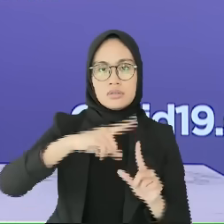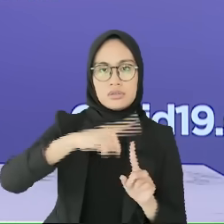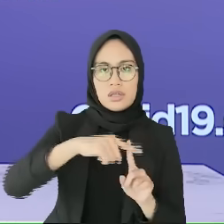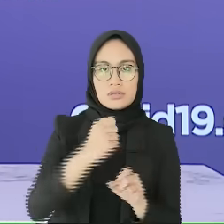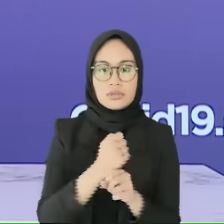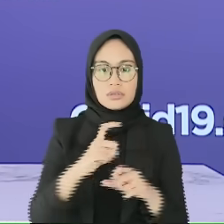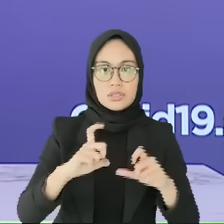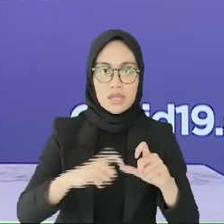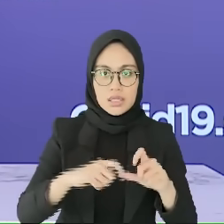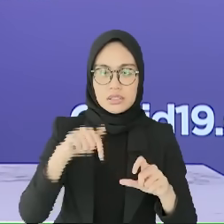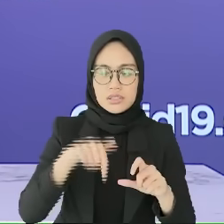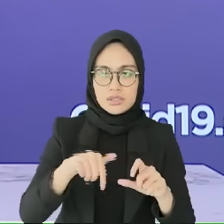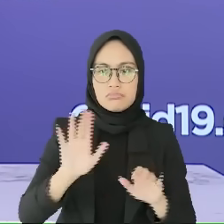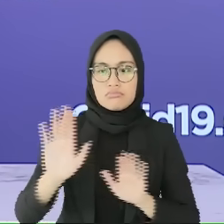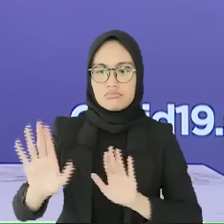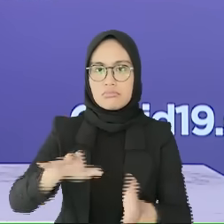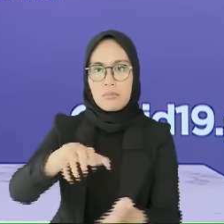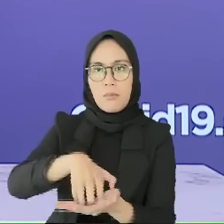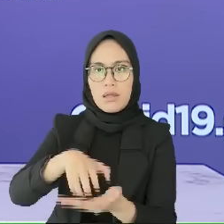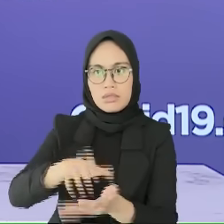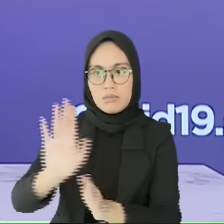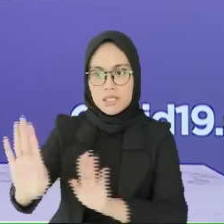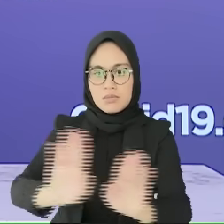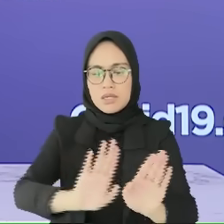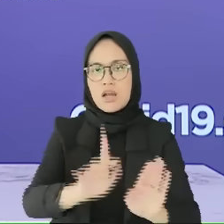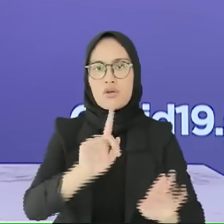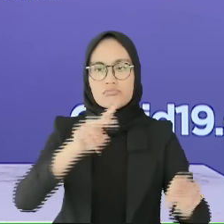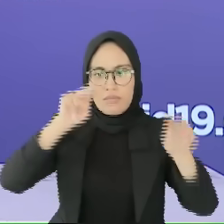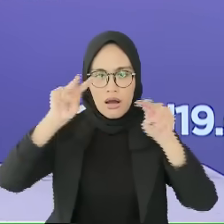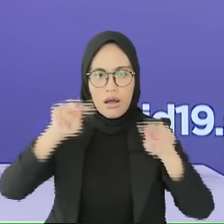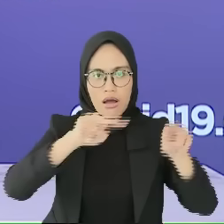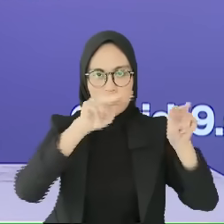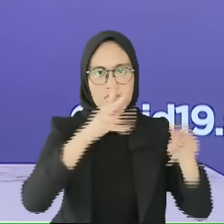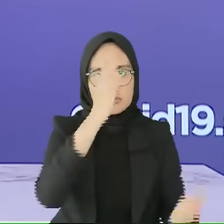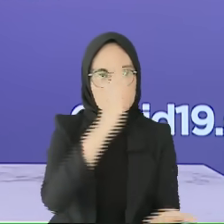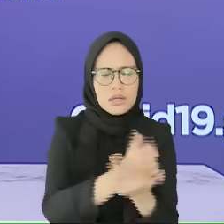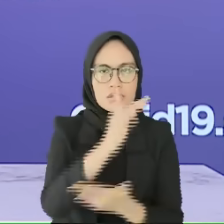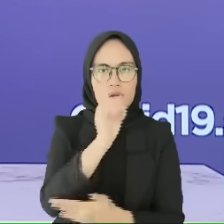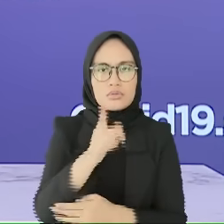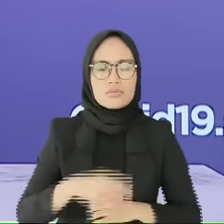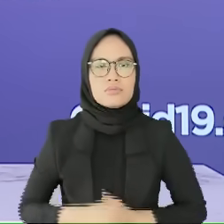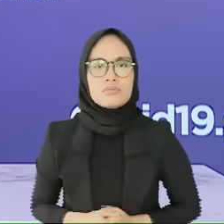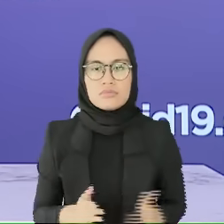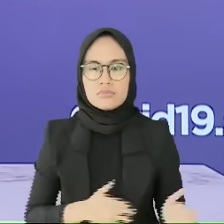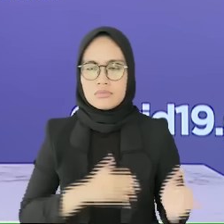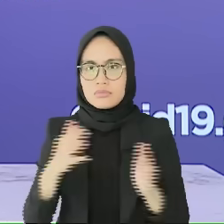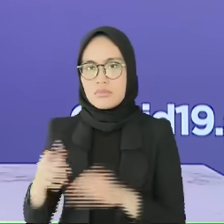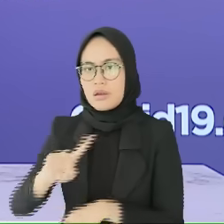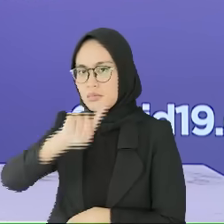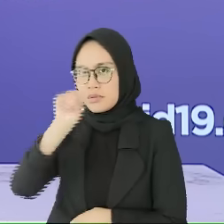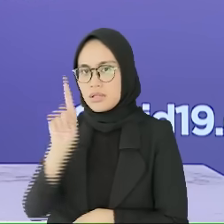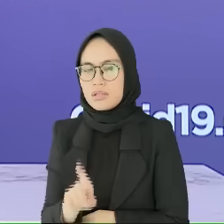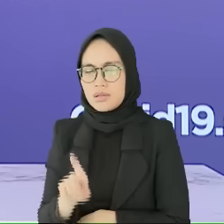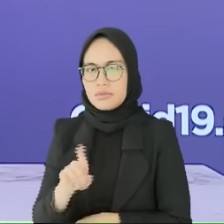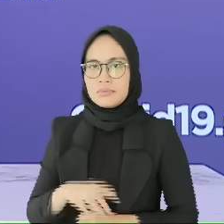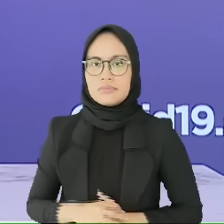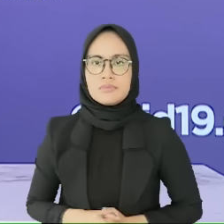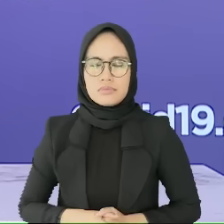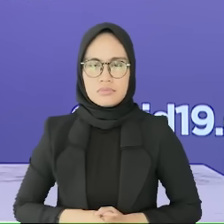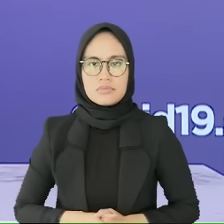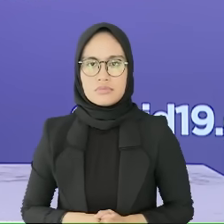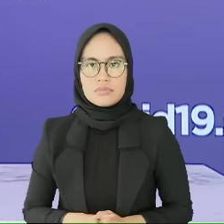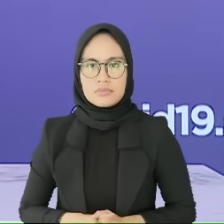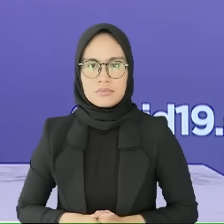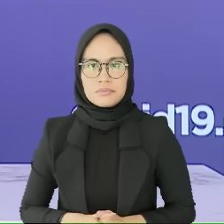dengan baik. Terima kasih. Terima kasih Prof. Pertanyaan selanjutnya dari Ismi Nikkei Asia. Kontributor